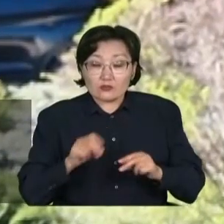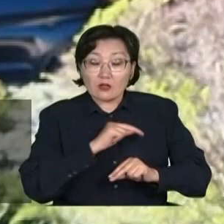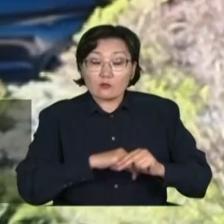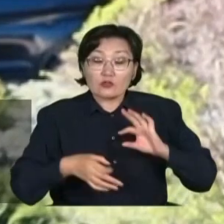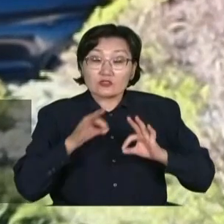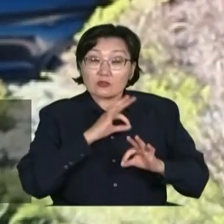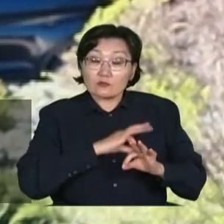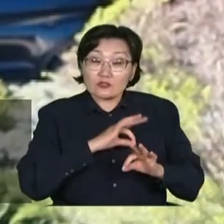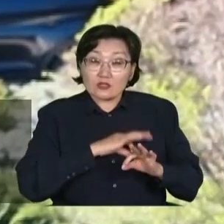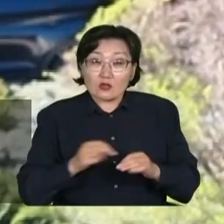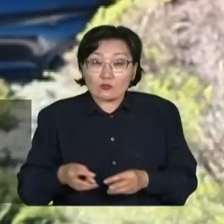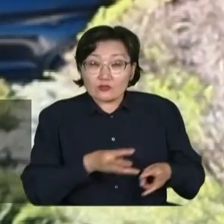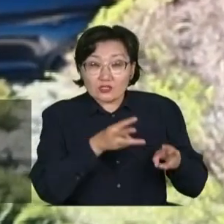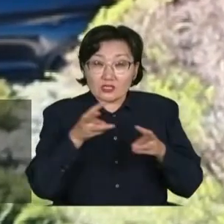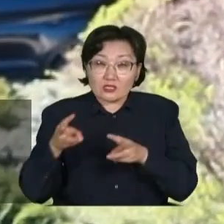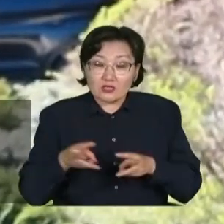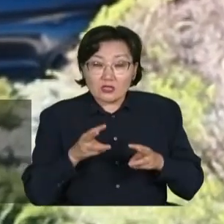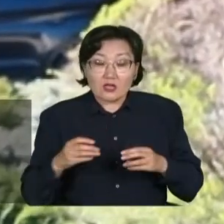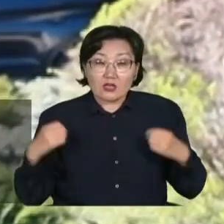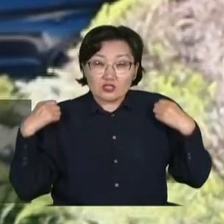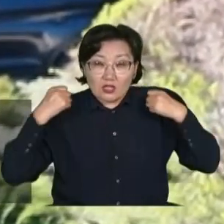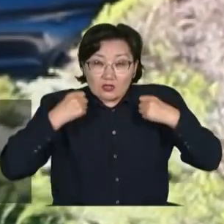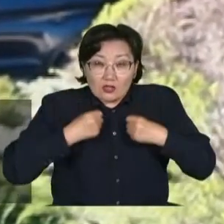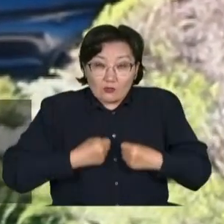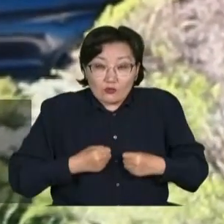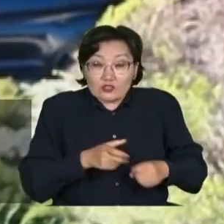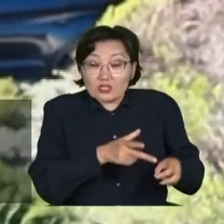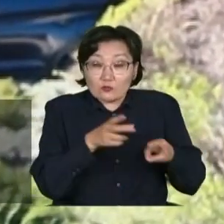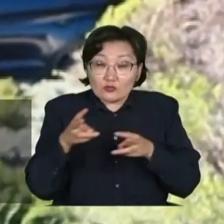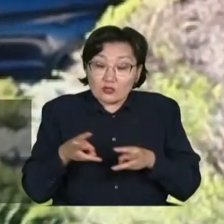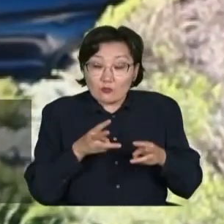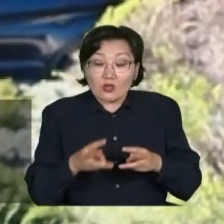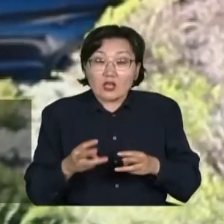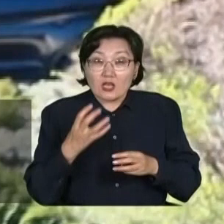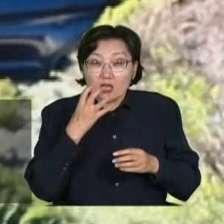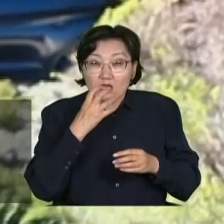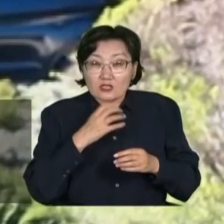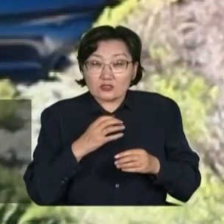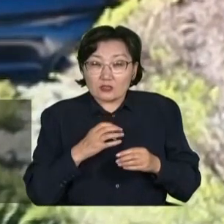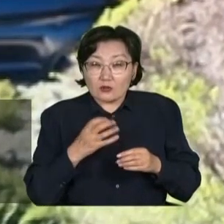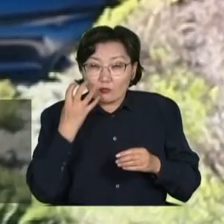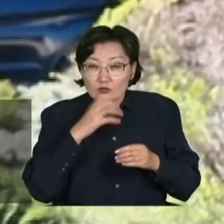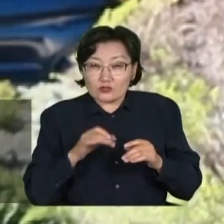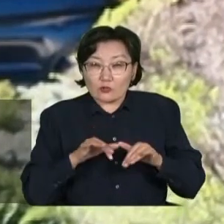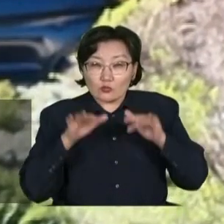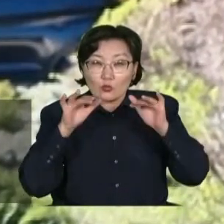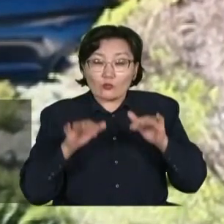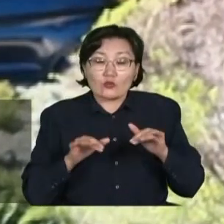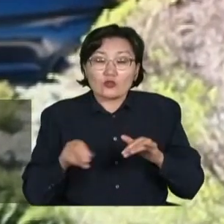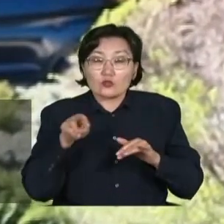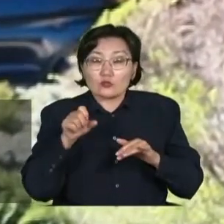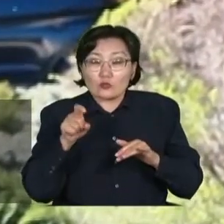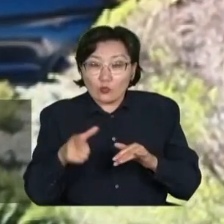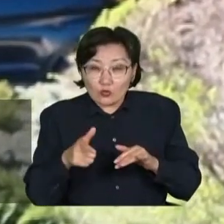применяются навесные опрыскиватели, ранцевые мотоопрыскиватели, также генераторы горящего тумана, автомашина ДУК, работают